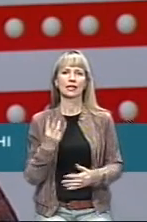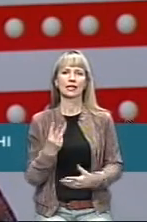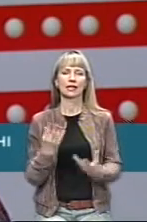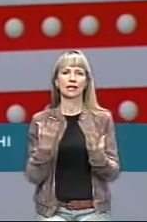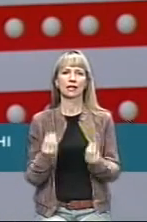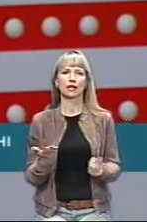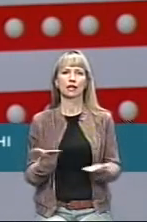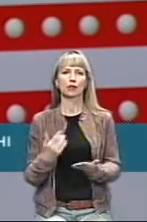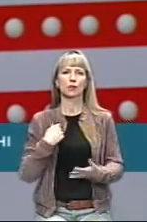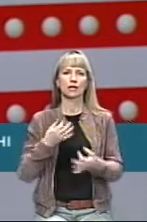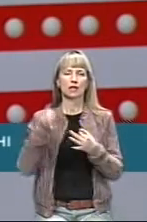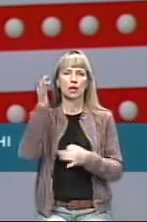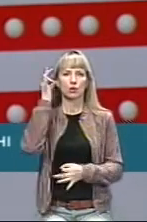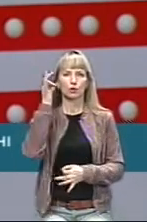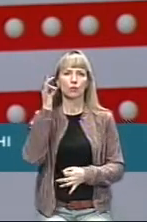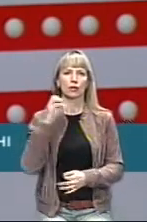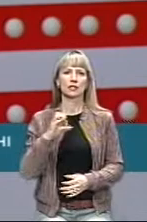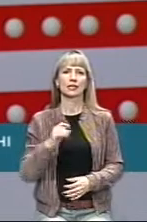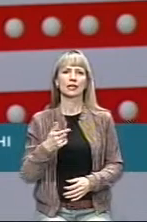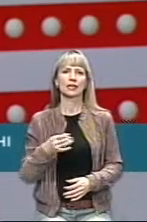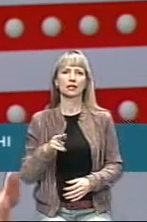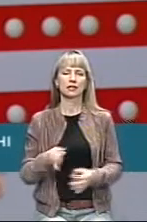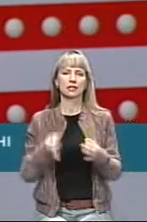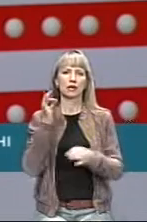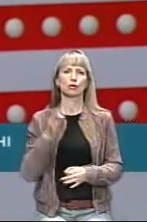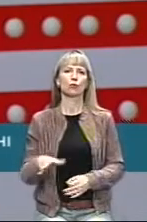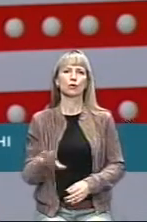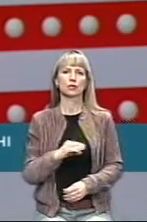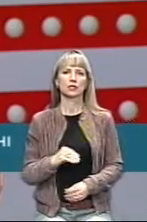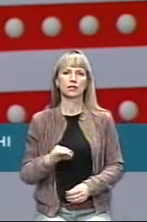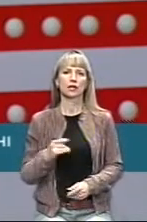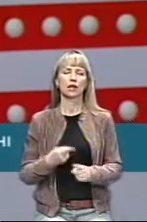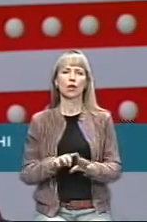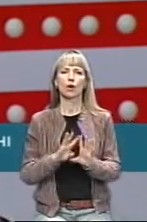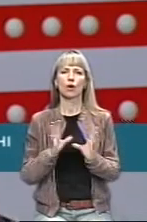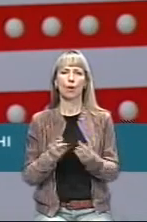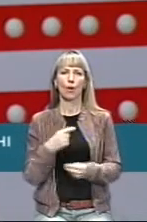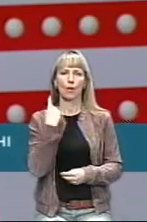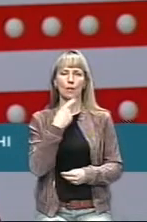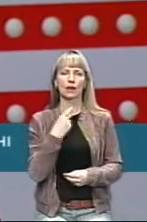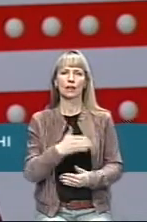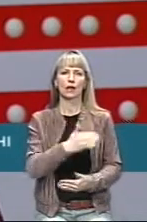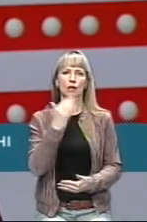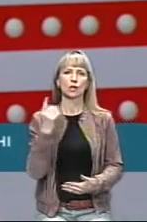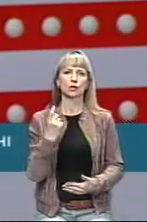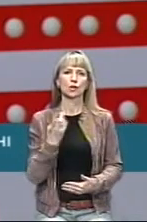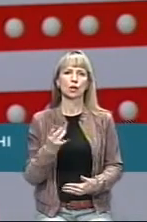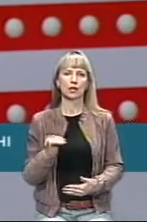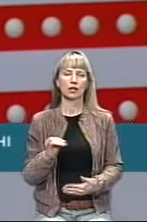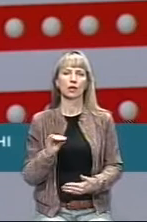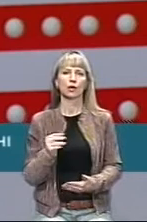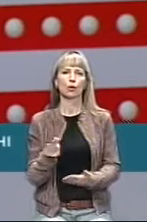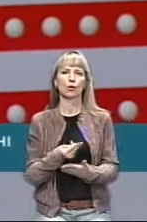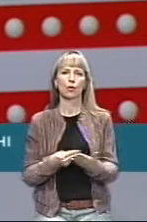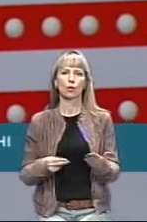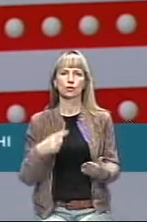які ми згадуємо Сергія, тому що згадують всіх. І це узагальнений образ, ми говоримо Небесна Сотня, тут навіть художній